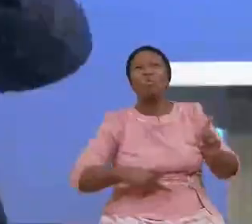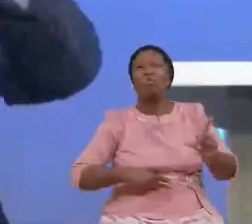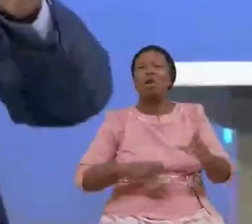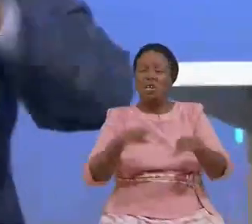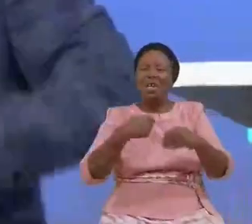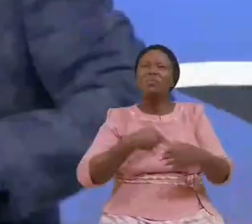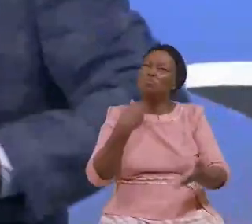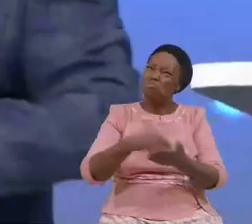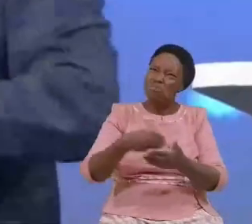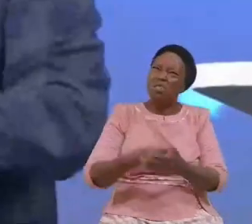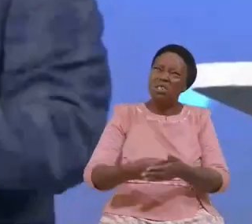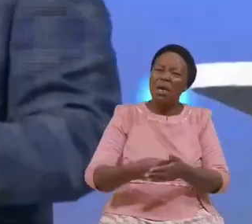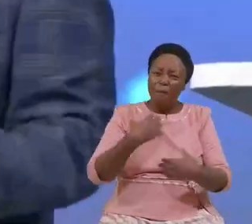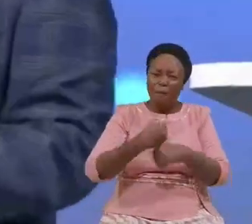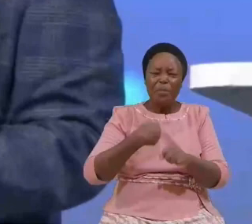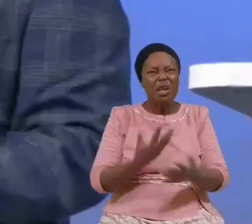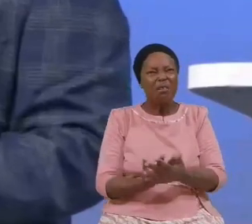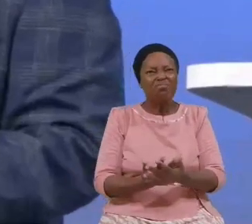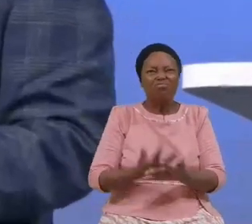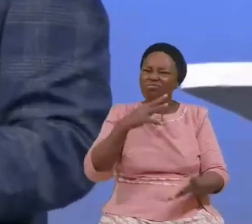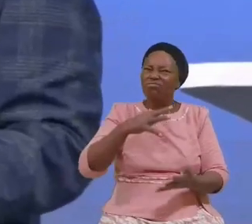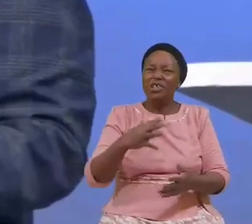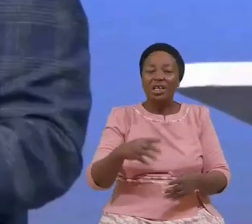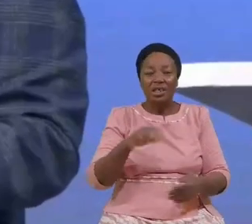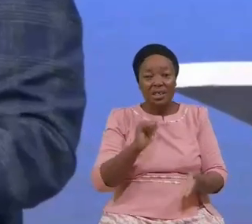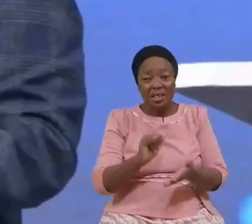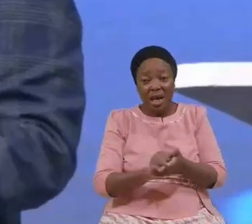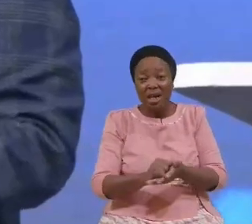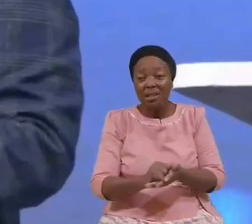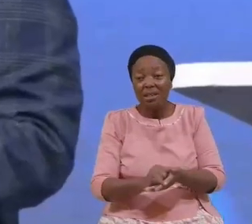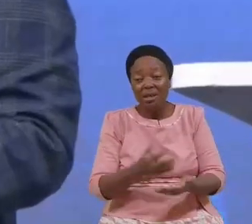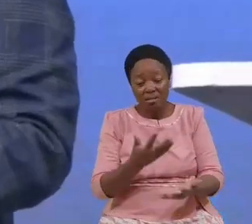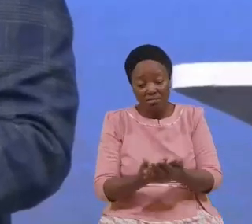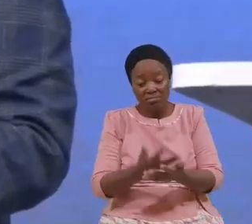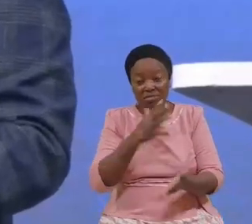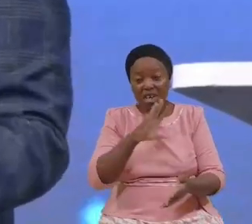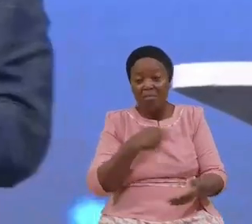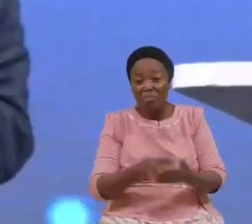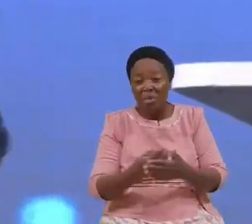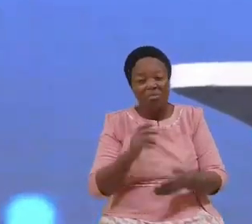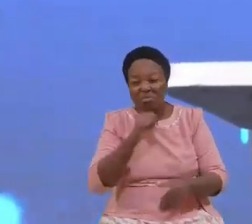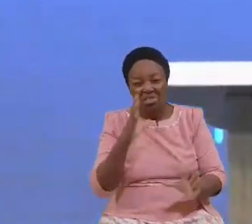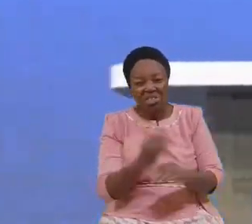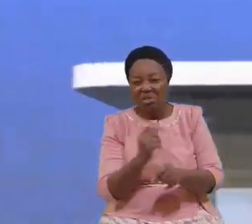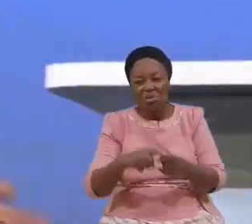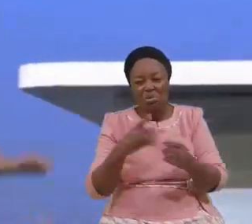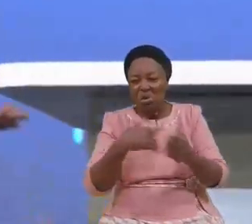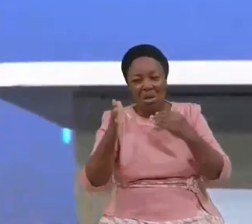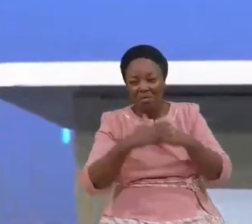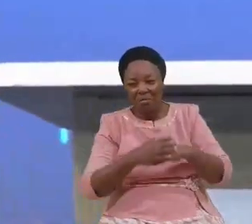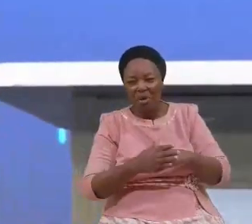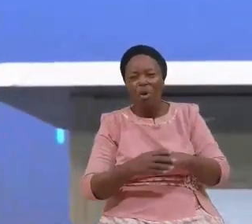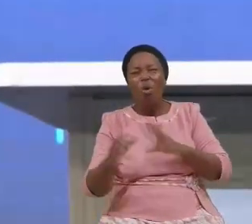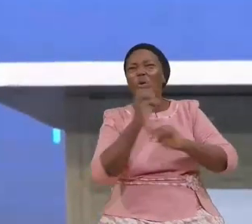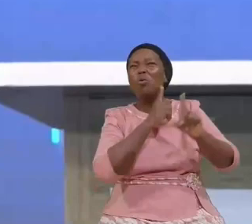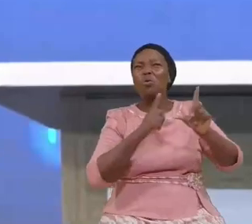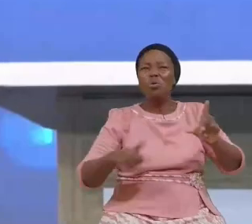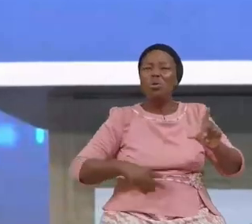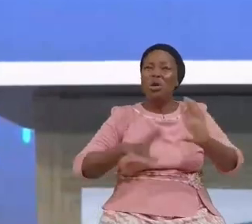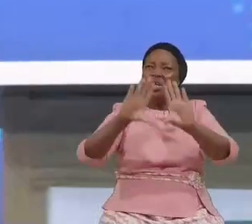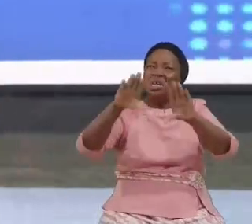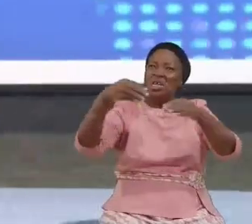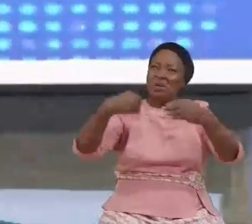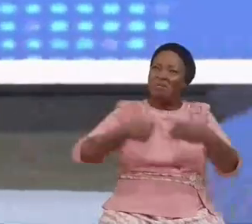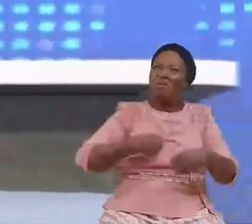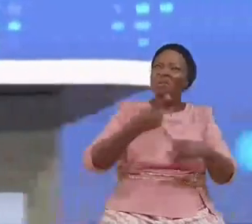que je sois riche c'est richesse ne peut pas t'amener au ciel au Seigneur donne moi